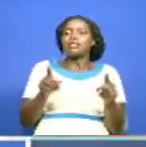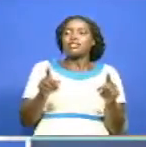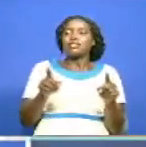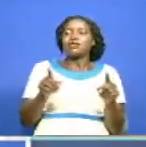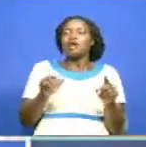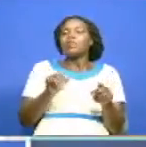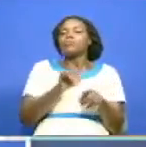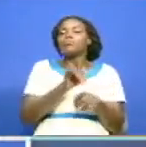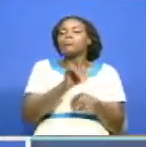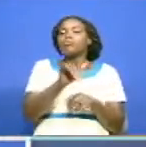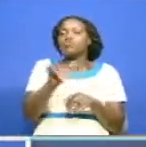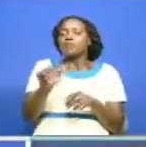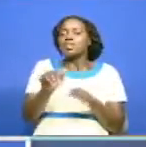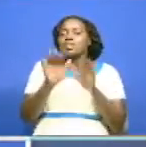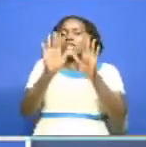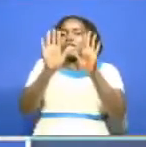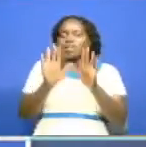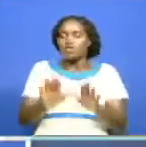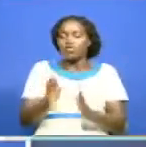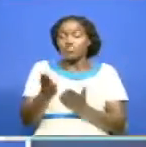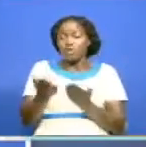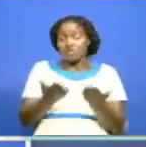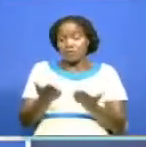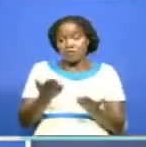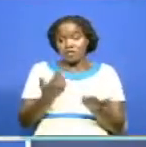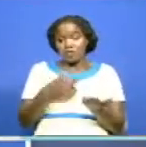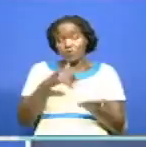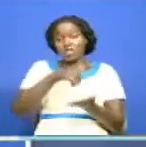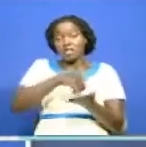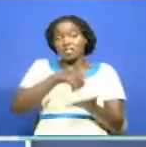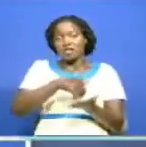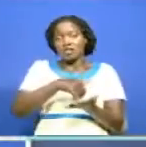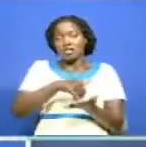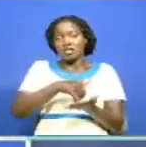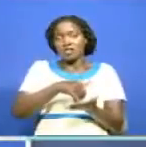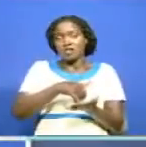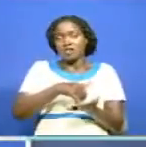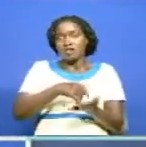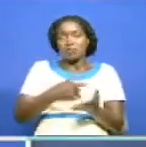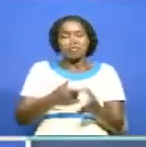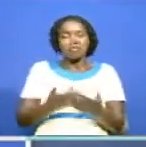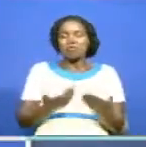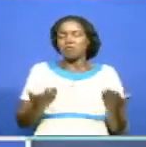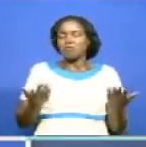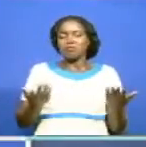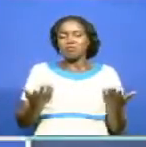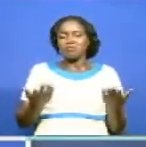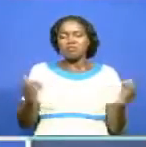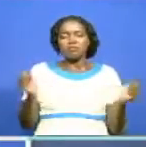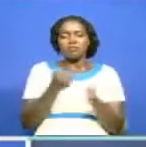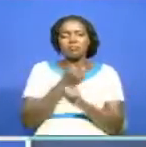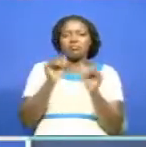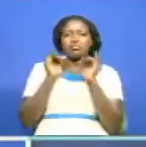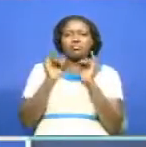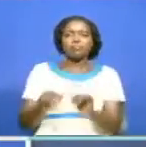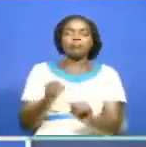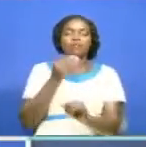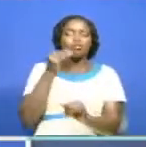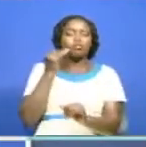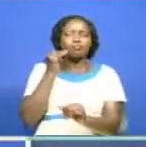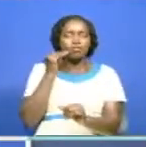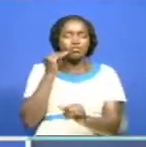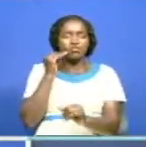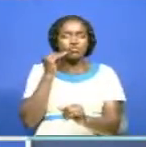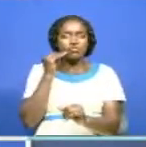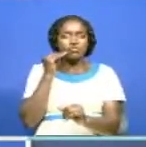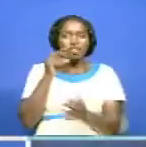essential services ambako sisi ndio tupo, kwamba hatungeweza basi hao watu wakaweza kukaa nyumbani. Na hii imesababisha